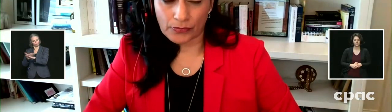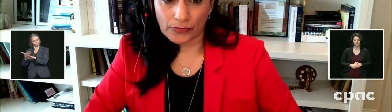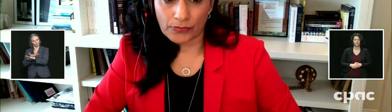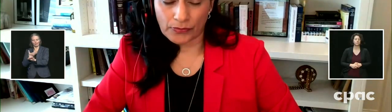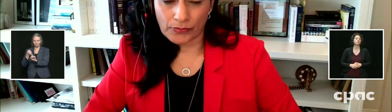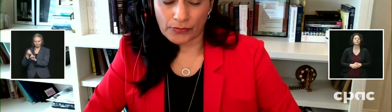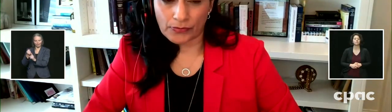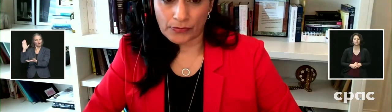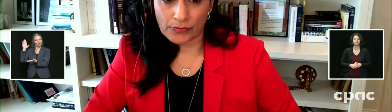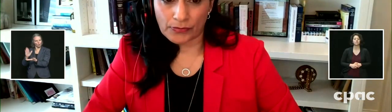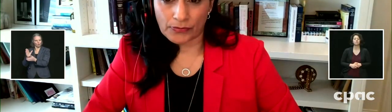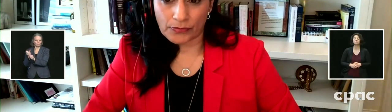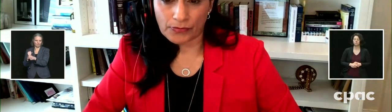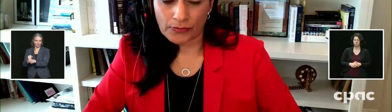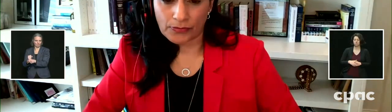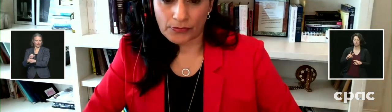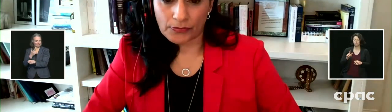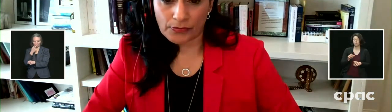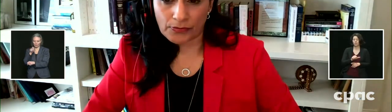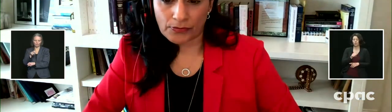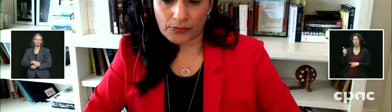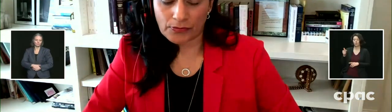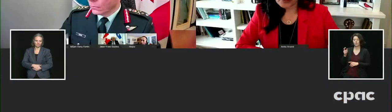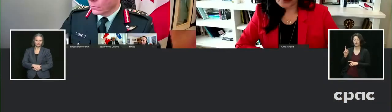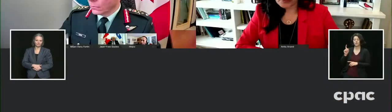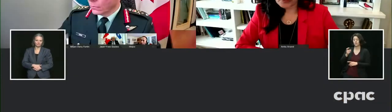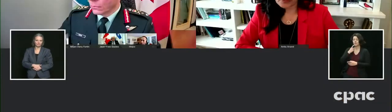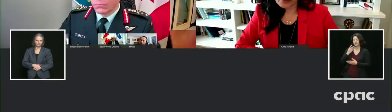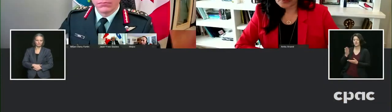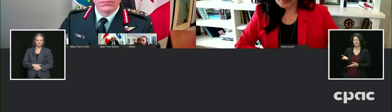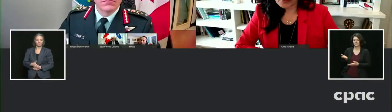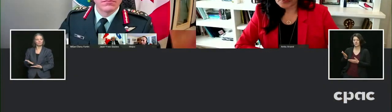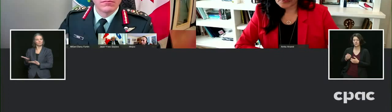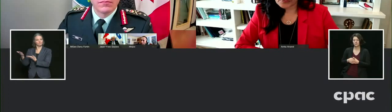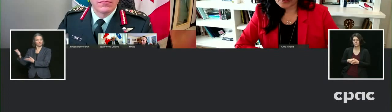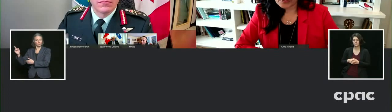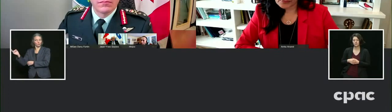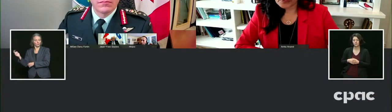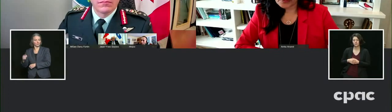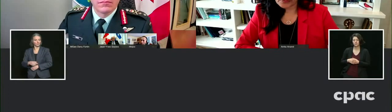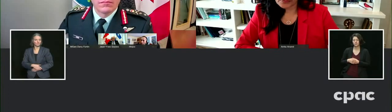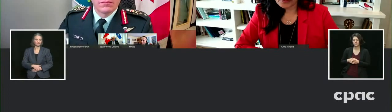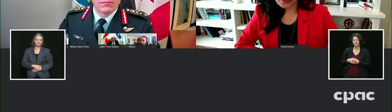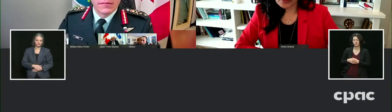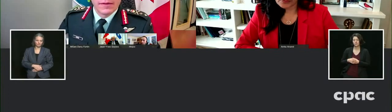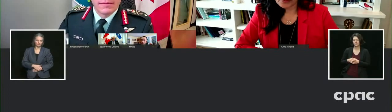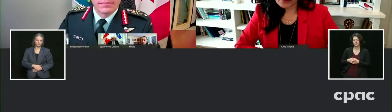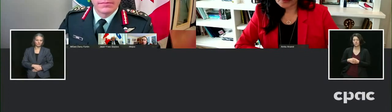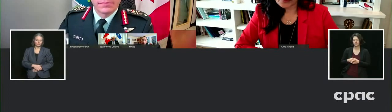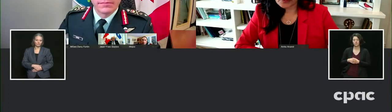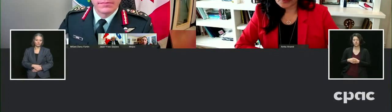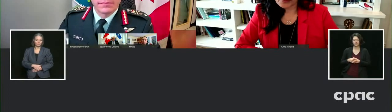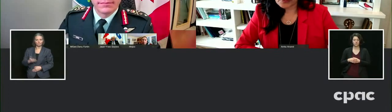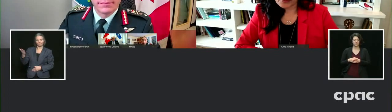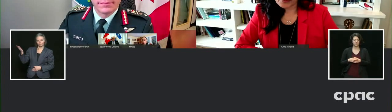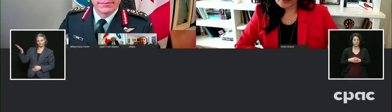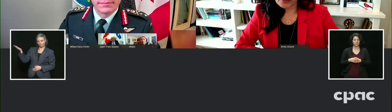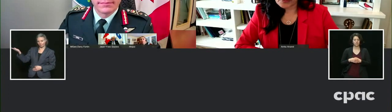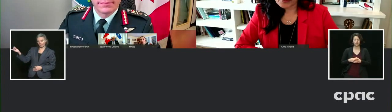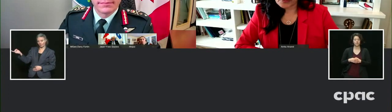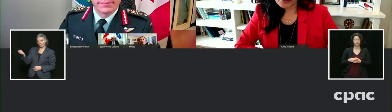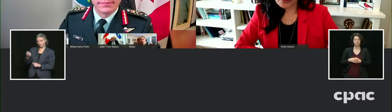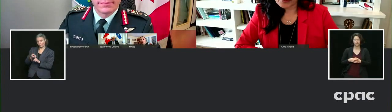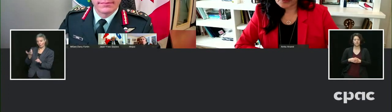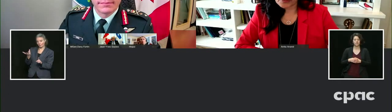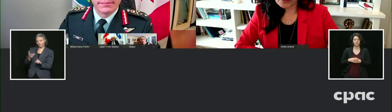Merci. Thank you. We will take the next question. Opérateur. Thank you. Merci. The next question is from. La prochaine question